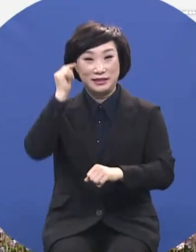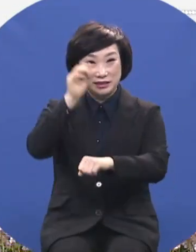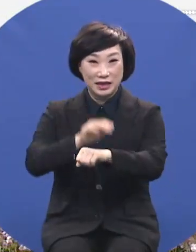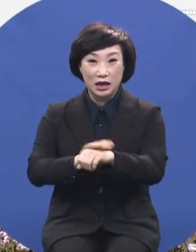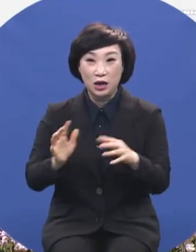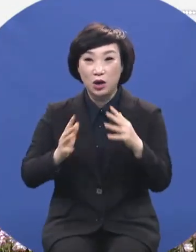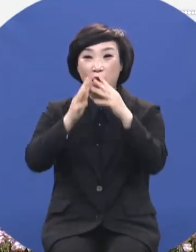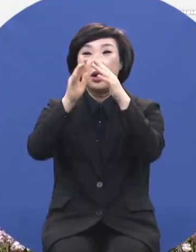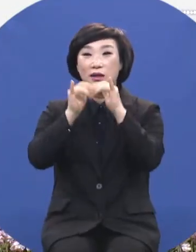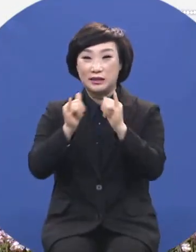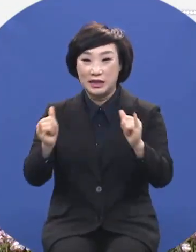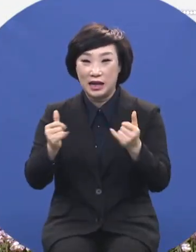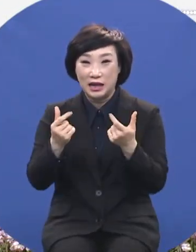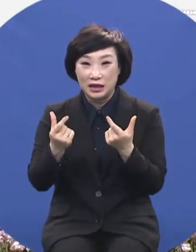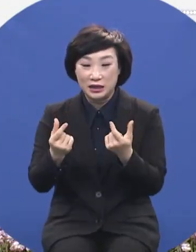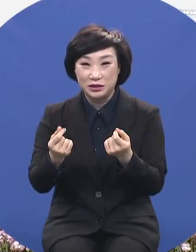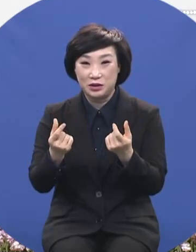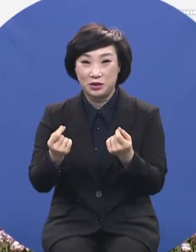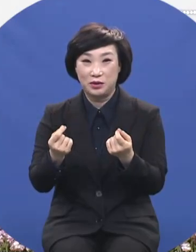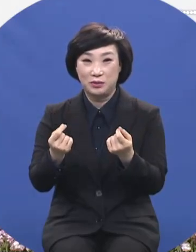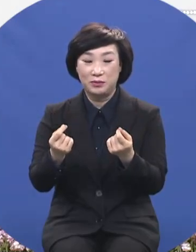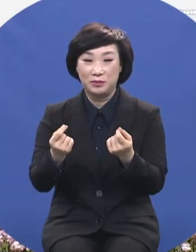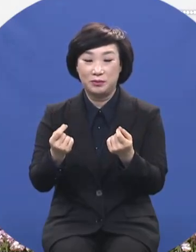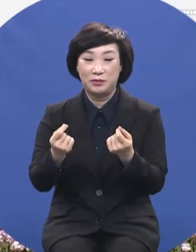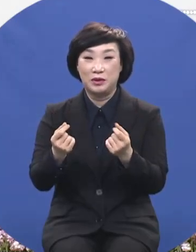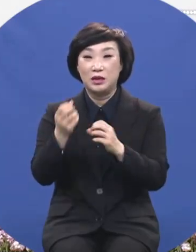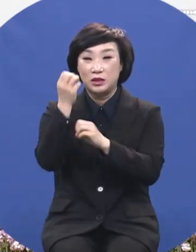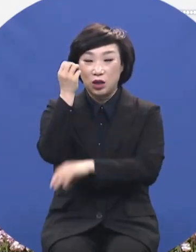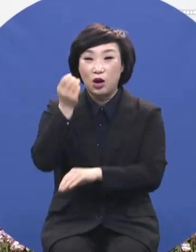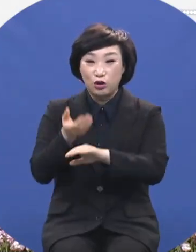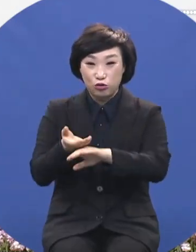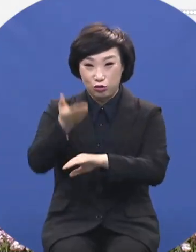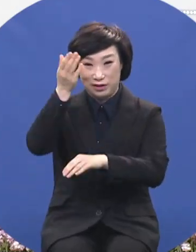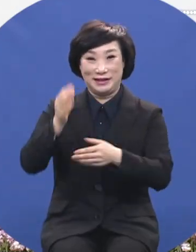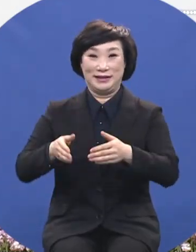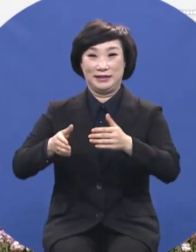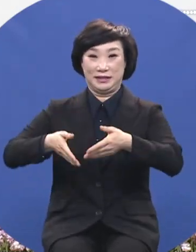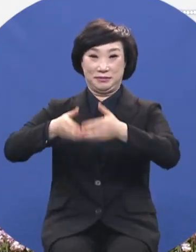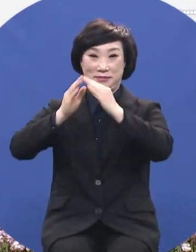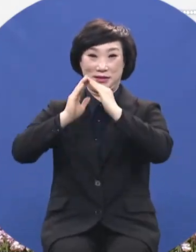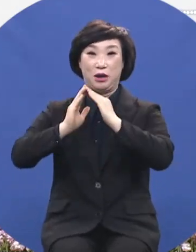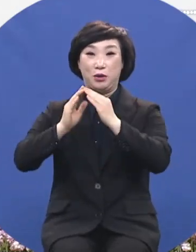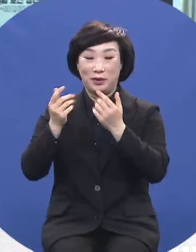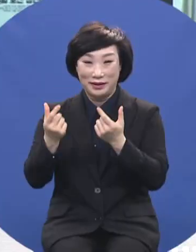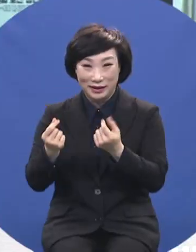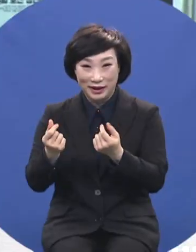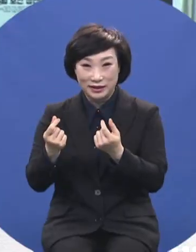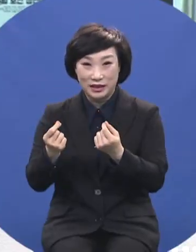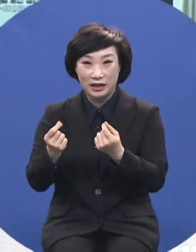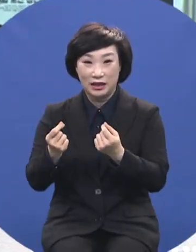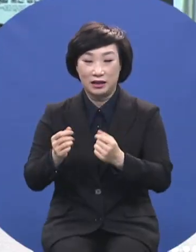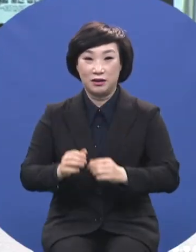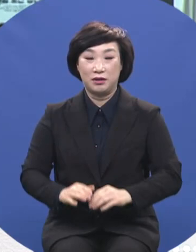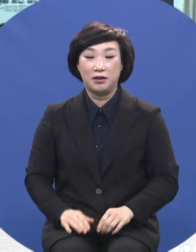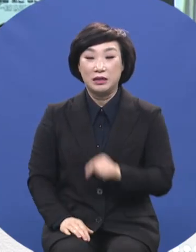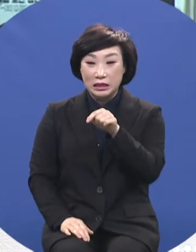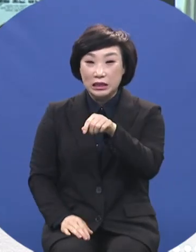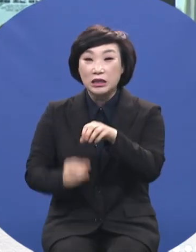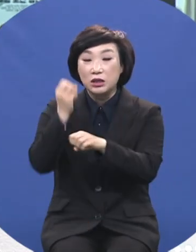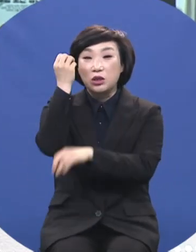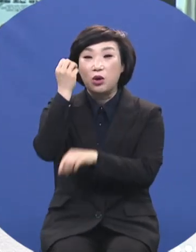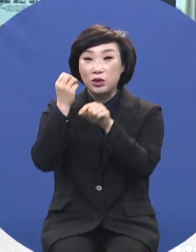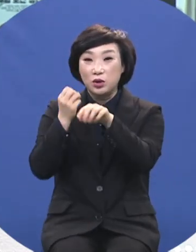지혜로운 건축자와 같이 터 위에 집을 세우는 것 같다. 근데 이